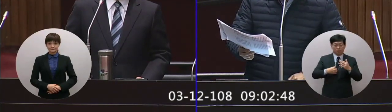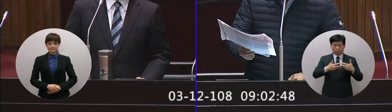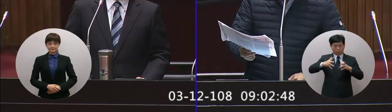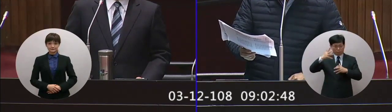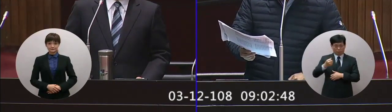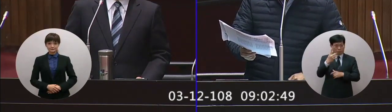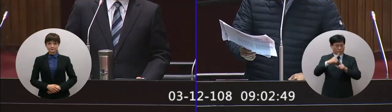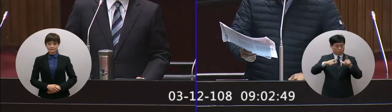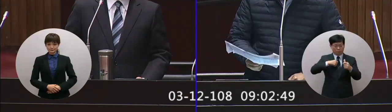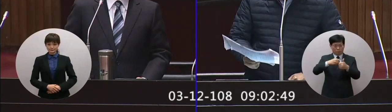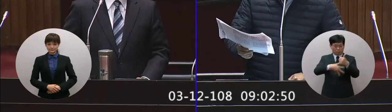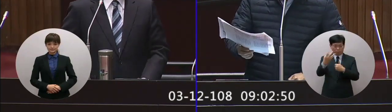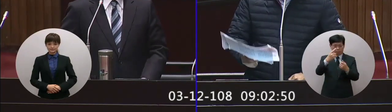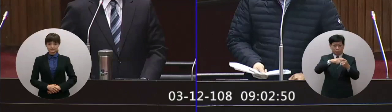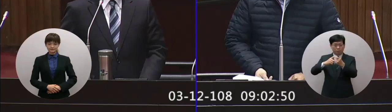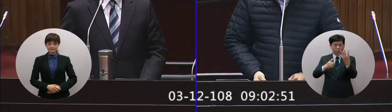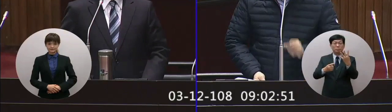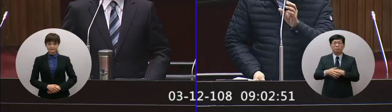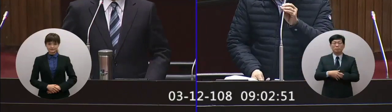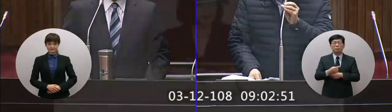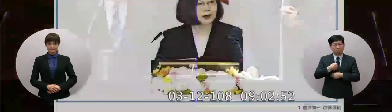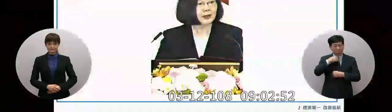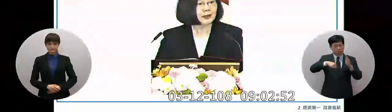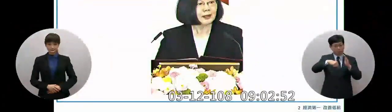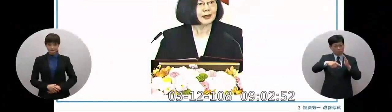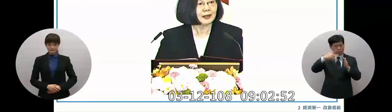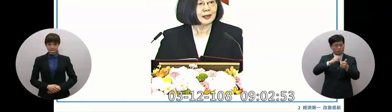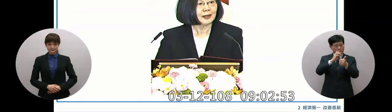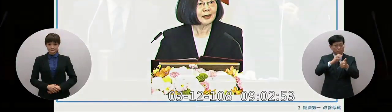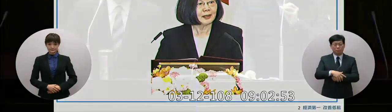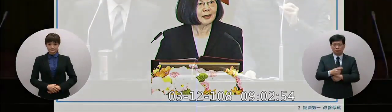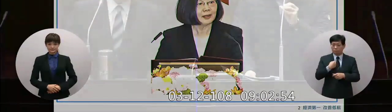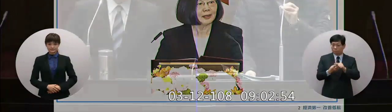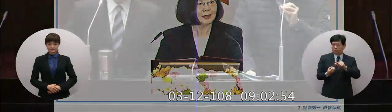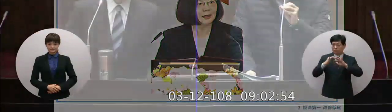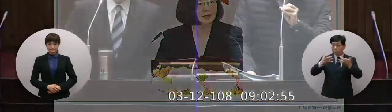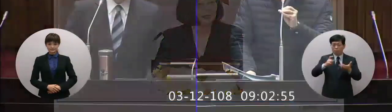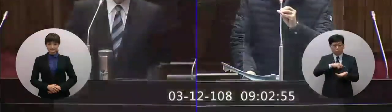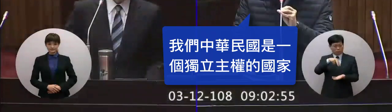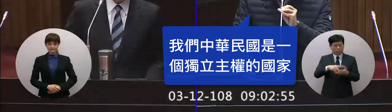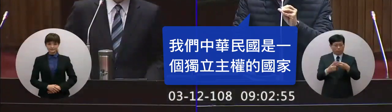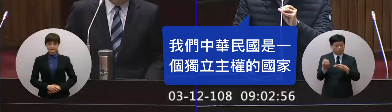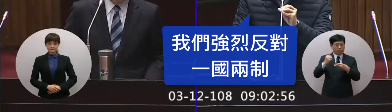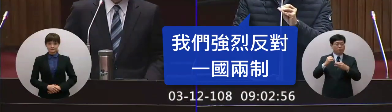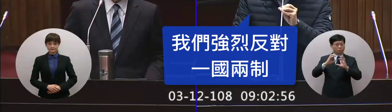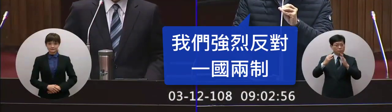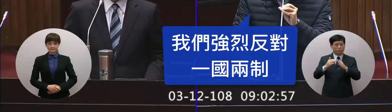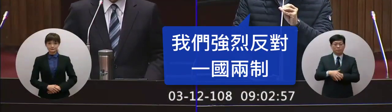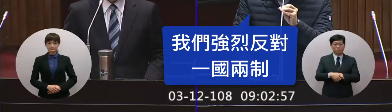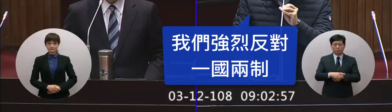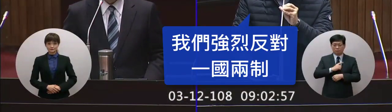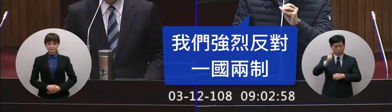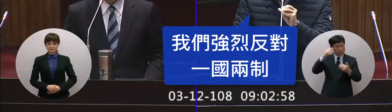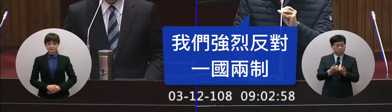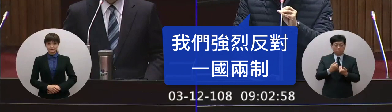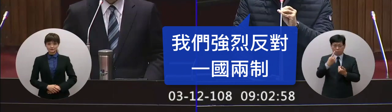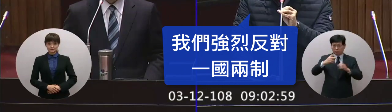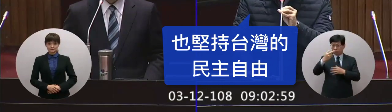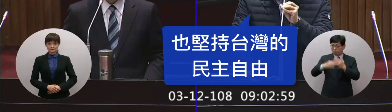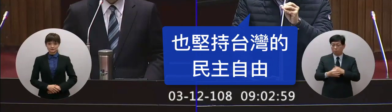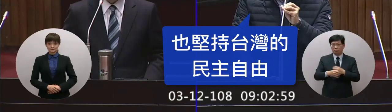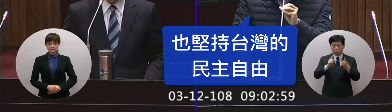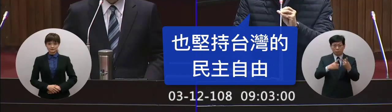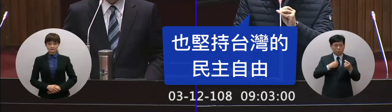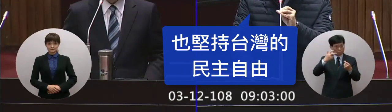总统提出四大纲领。基本上，我跟院长报告，我们中华民国是一个独立主权的国家，我们强烈反对一国